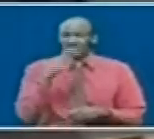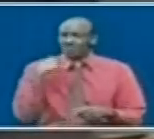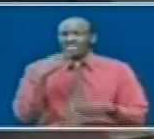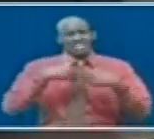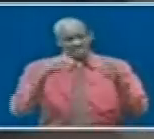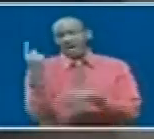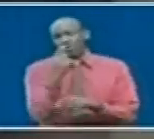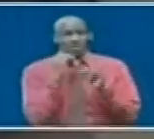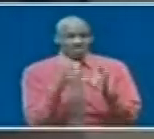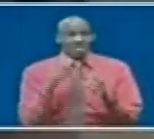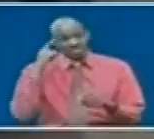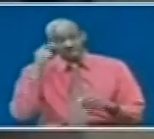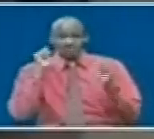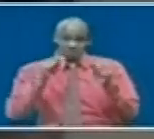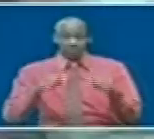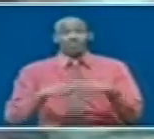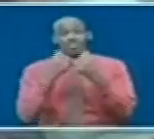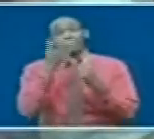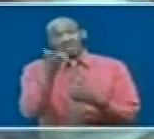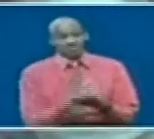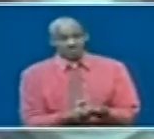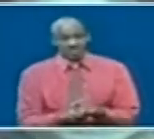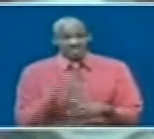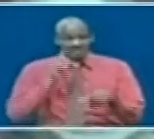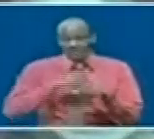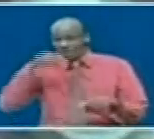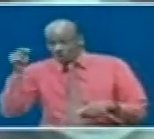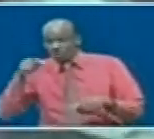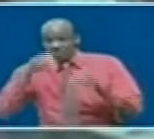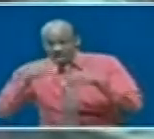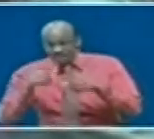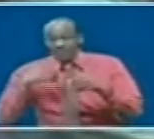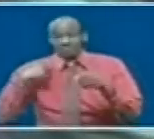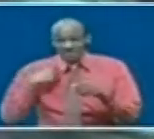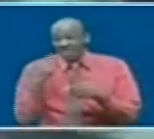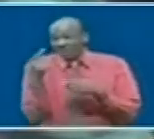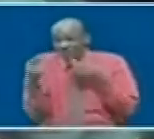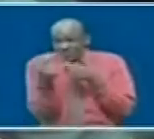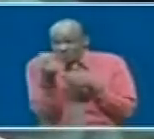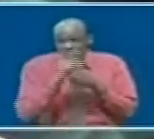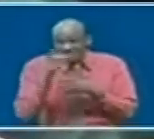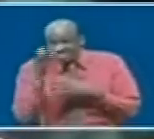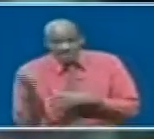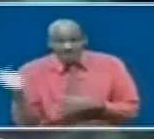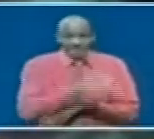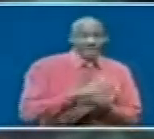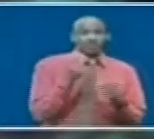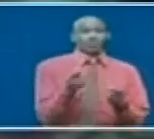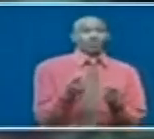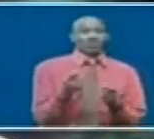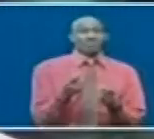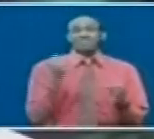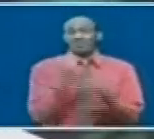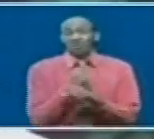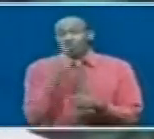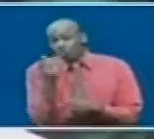yao, akihofia mabaya kuwafikia. Na shamba naenda kwa dakika kidogo, kwa sababu nikiwaacha tu kwa muda mrefu, hata niende shambani asubuhi saa